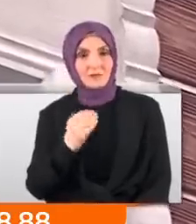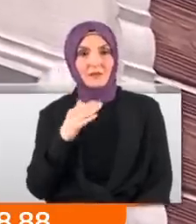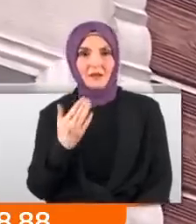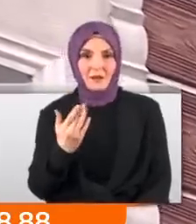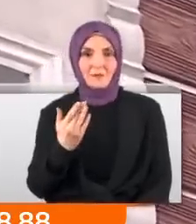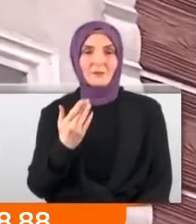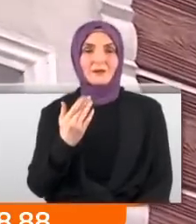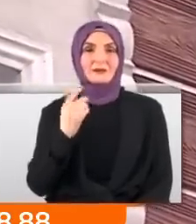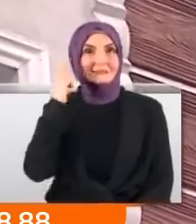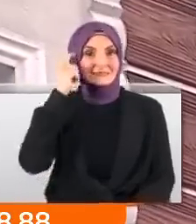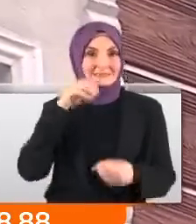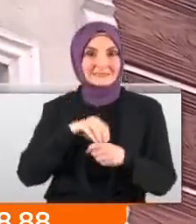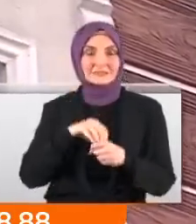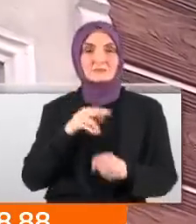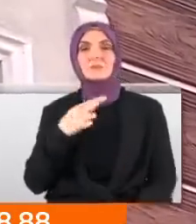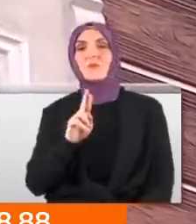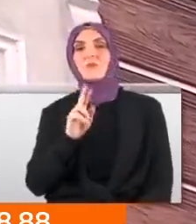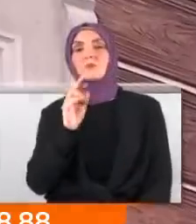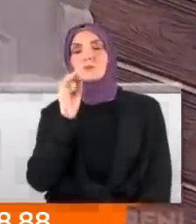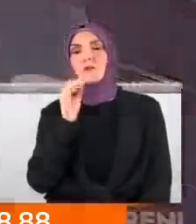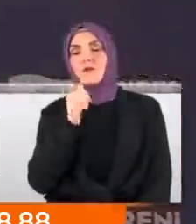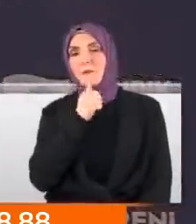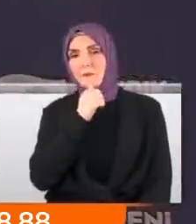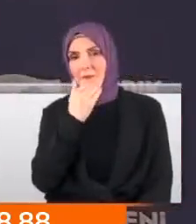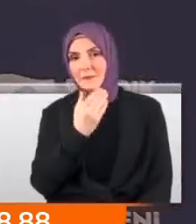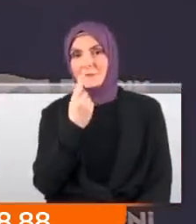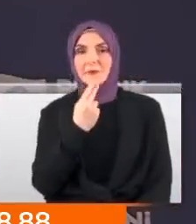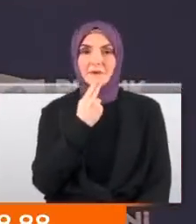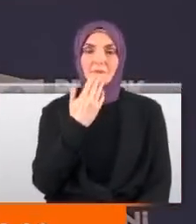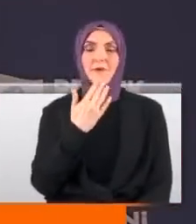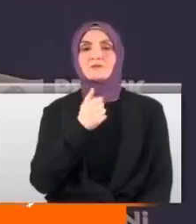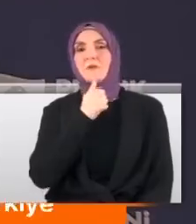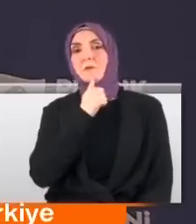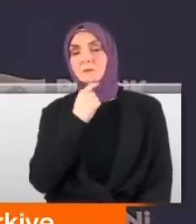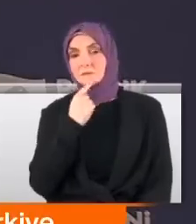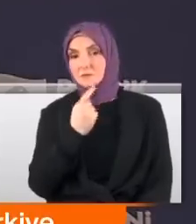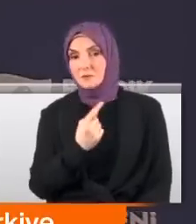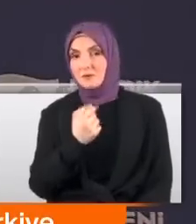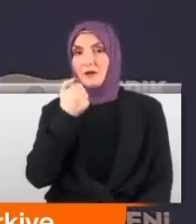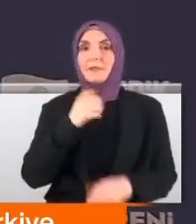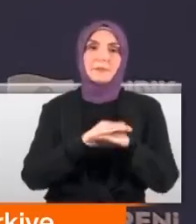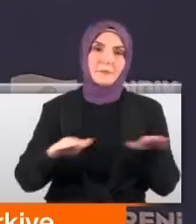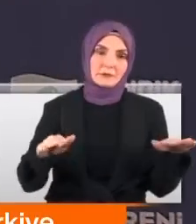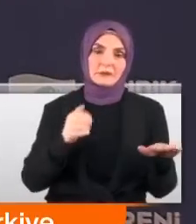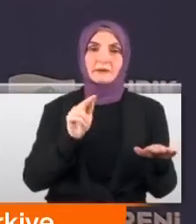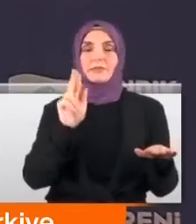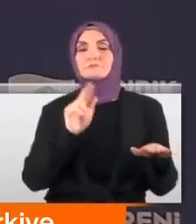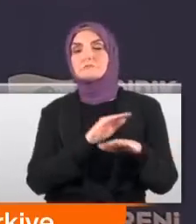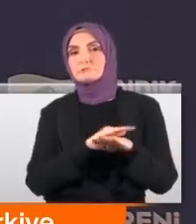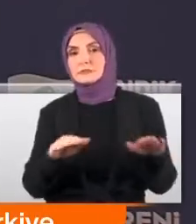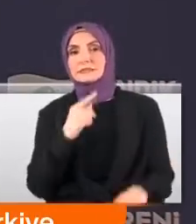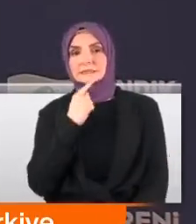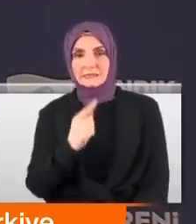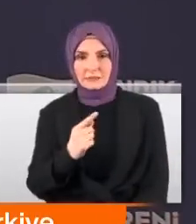ülkeyi. Bir kadın beş adam, altılı masa dediler, yedili masa dediler,